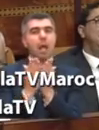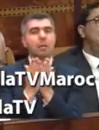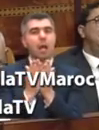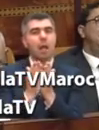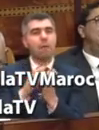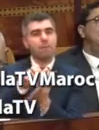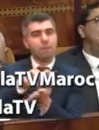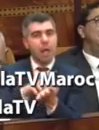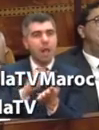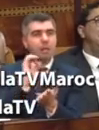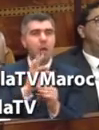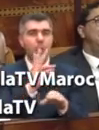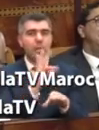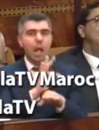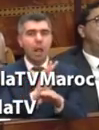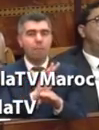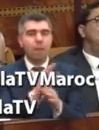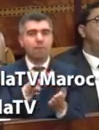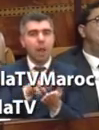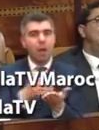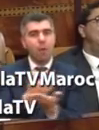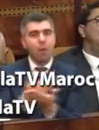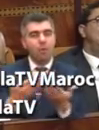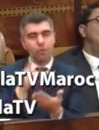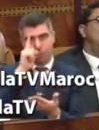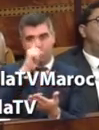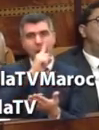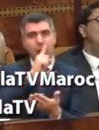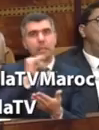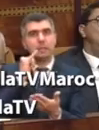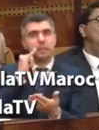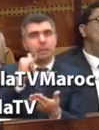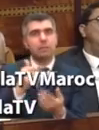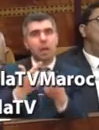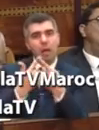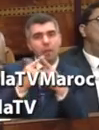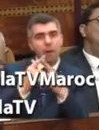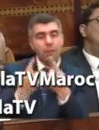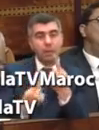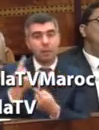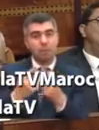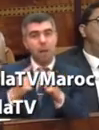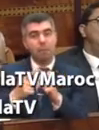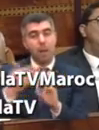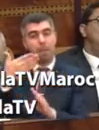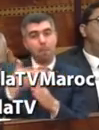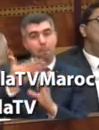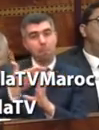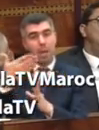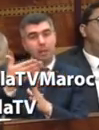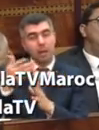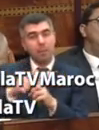لنا وكذواكب كذلك الفلاحه اللي يمكننا نوصلوا لواحد الوعي ديال الترشيد، لان ملي نسمحوا البطاطس